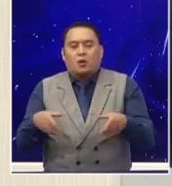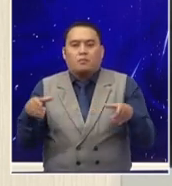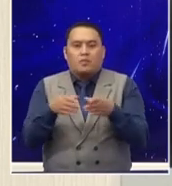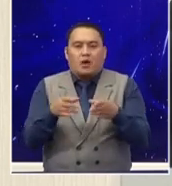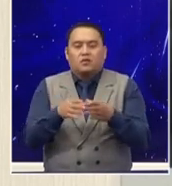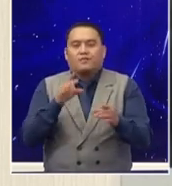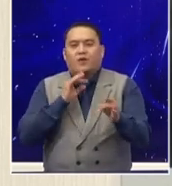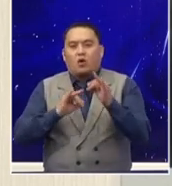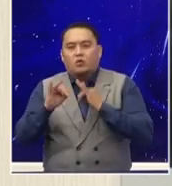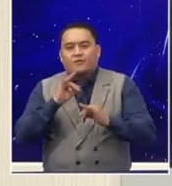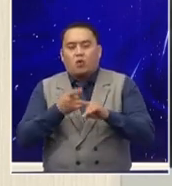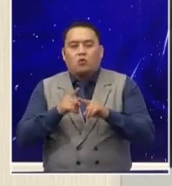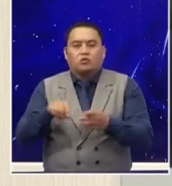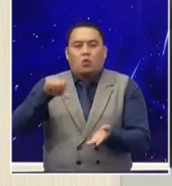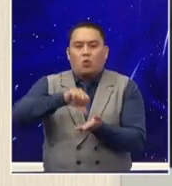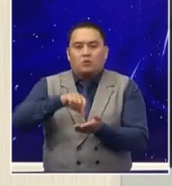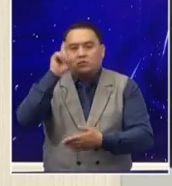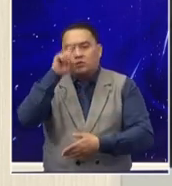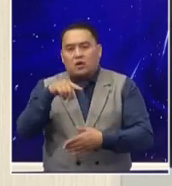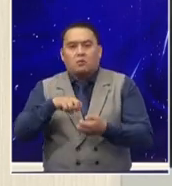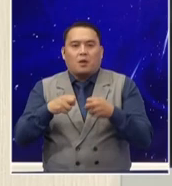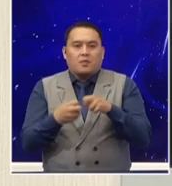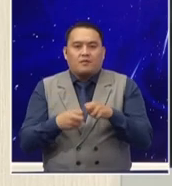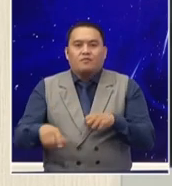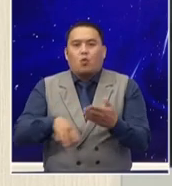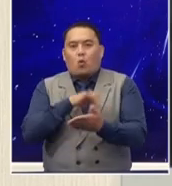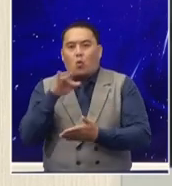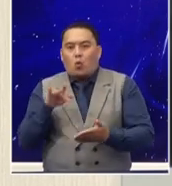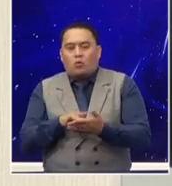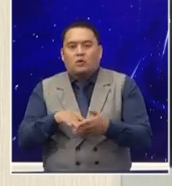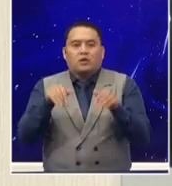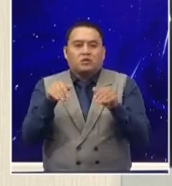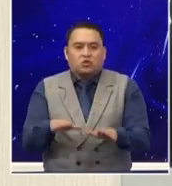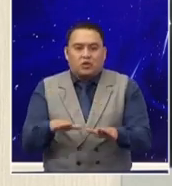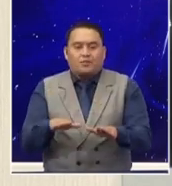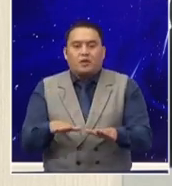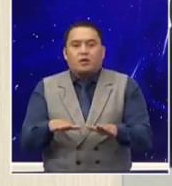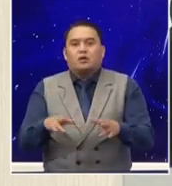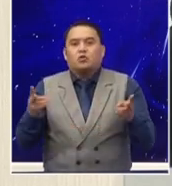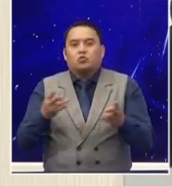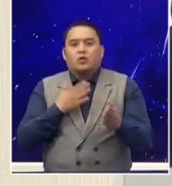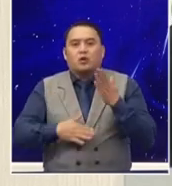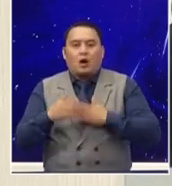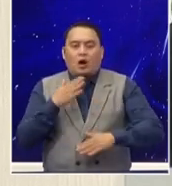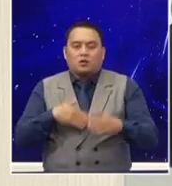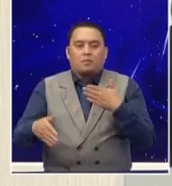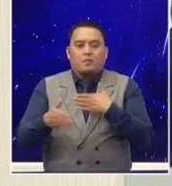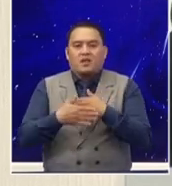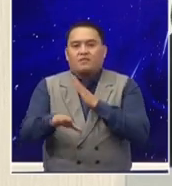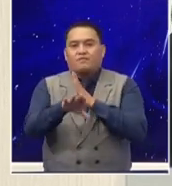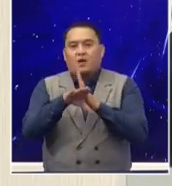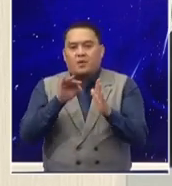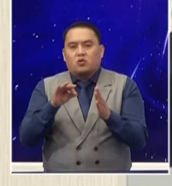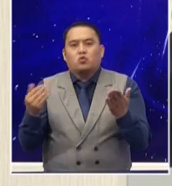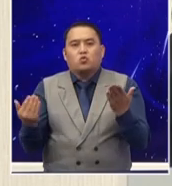партийных конференциях. Потому вы должны знать, какие проблемы есть в городе и пути их решения. Также нас радует, что в предварительных выборах